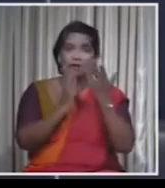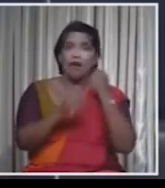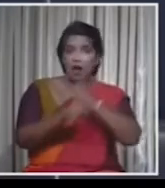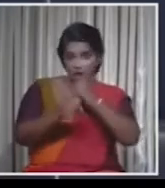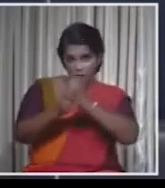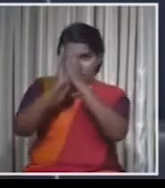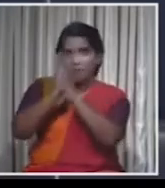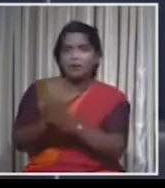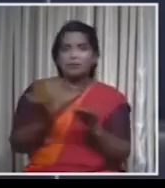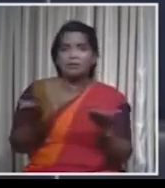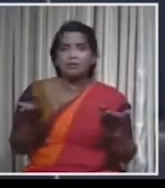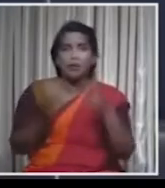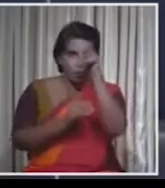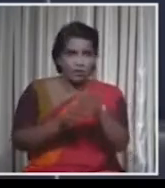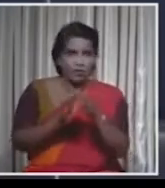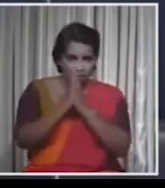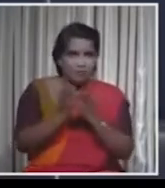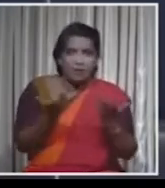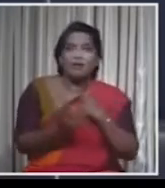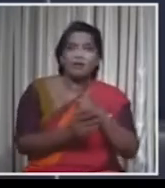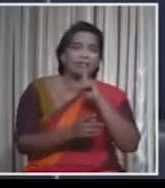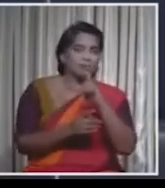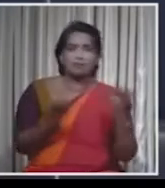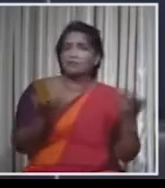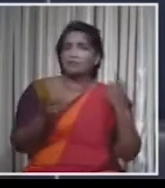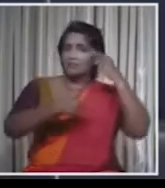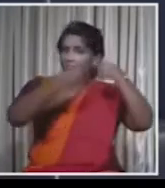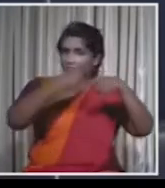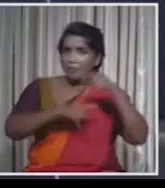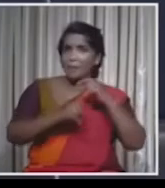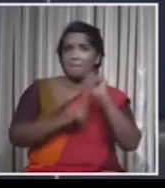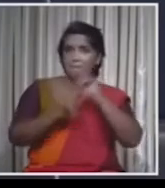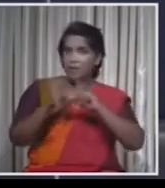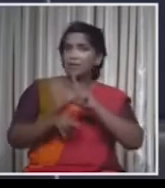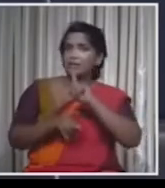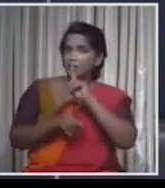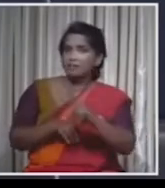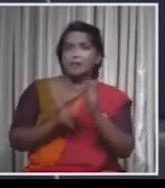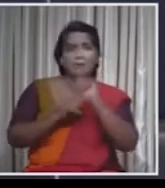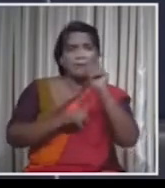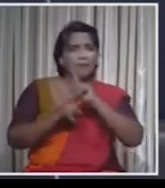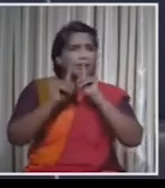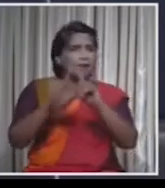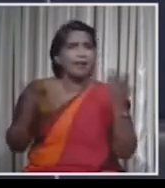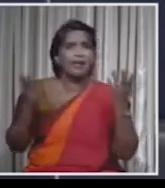වඳින්න ගියාද? ඒකයි අපි අහන්නේ. මං කියන්නේ මේ කරුණු මෙහාට දෙන්න. ඇයි මේ සභාවට මේක දෙන්නේ නැත්තේ? ඒකයි මම අහන්නේ.